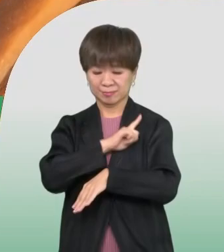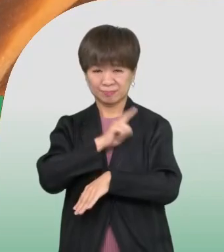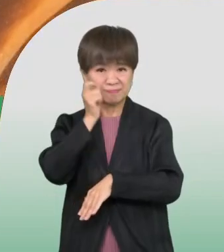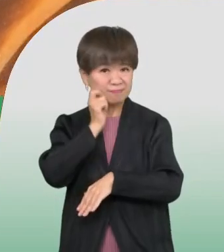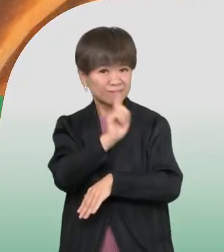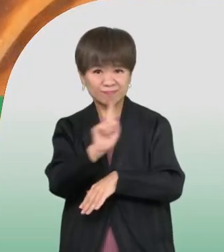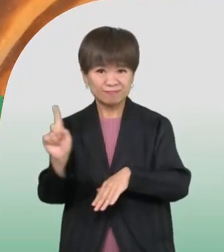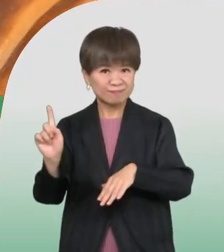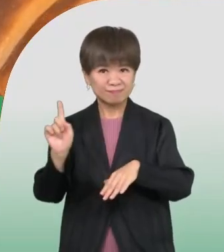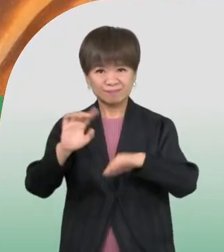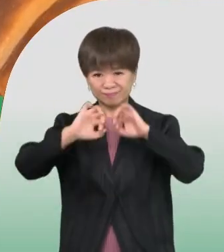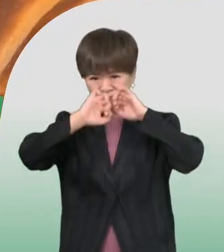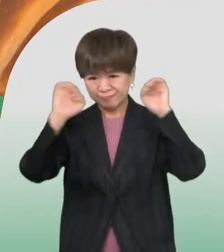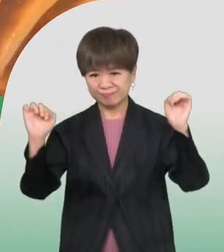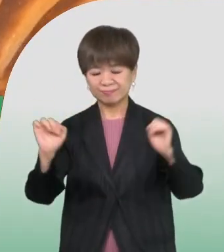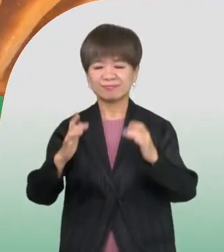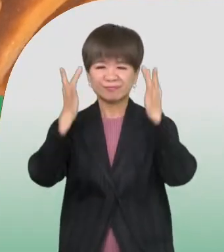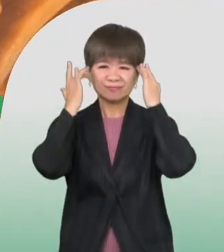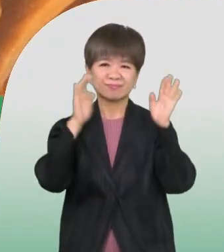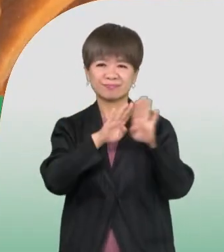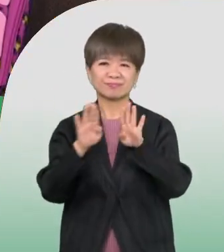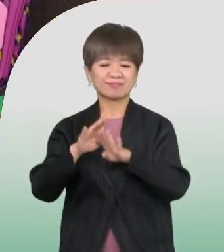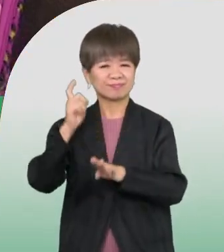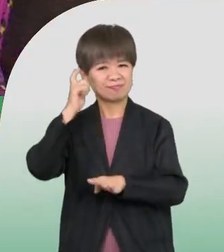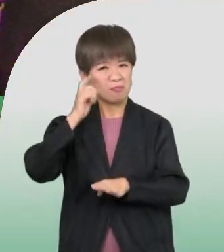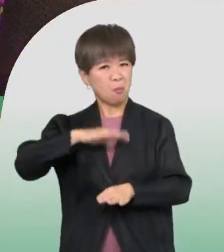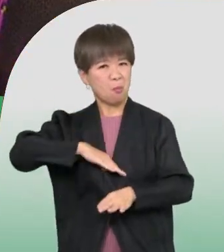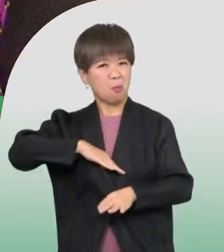安度物嘅，来过一段充实嘅暑假，咪